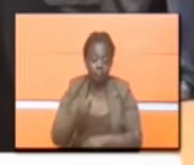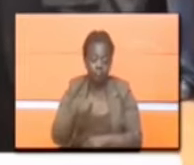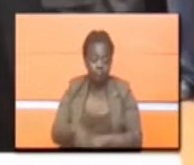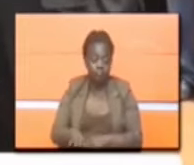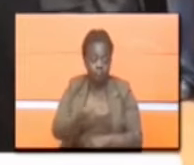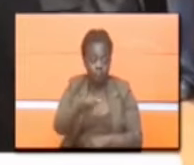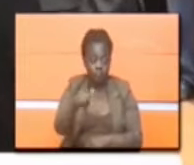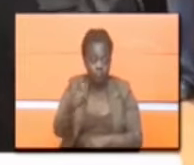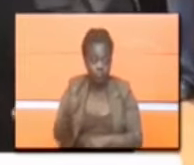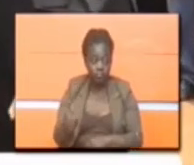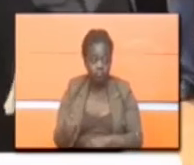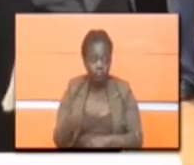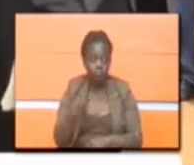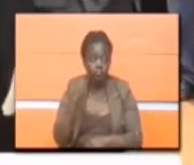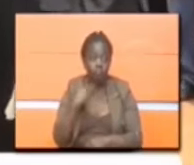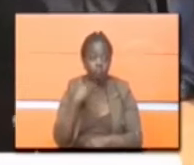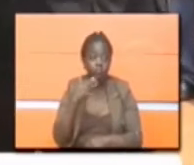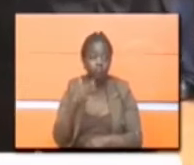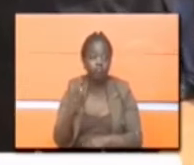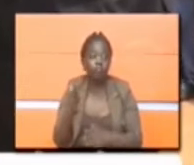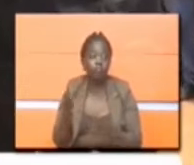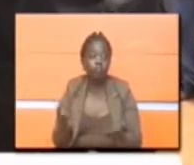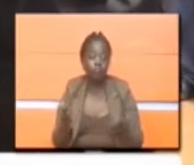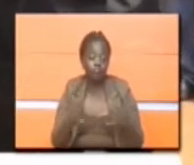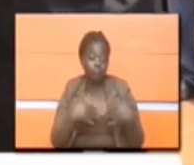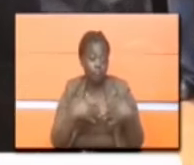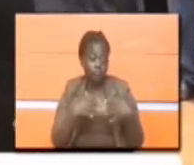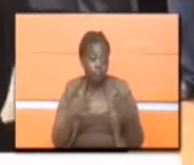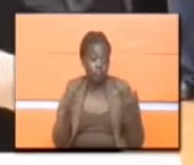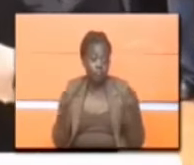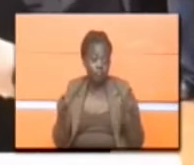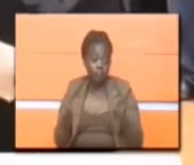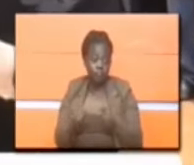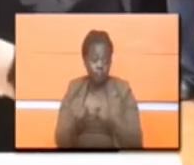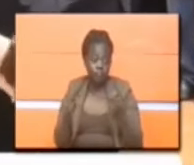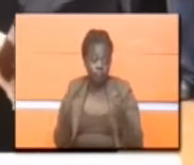abalala abataagala kwatuukiriza era nabo